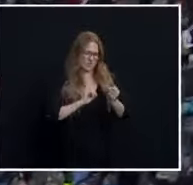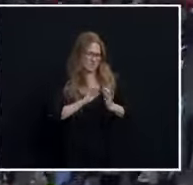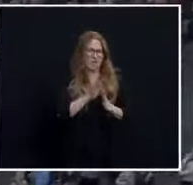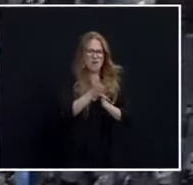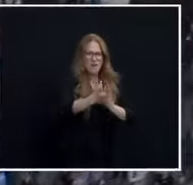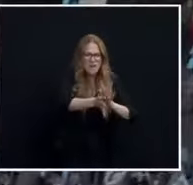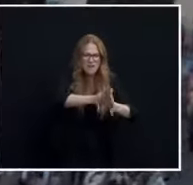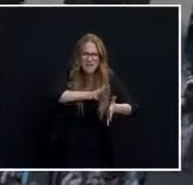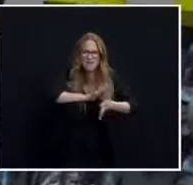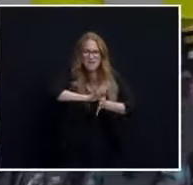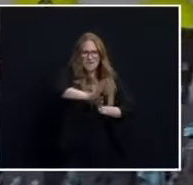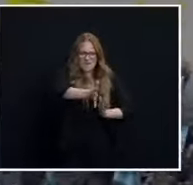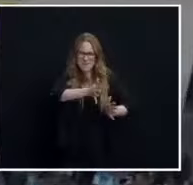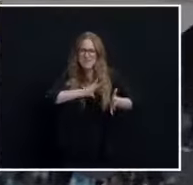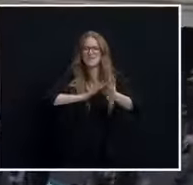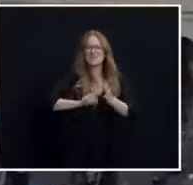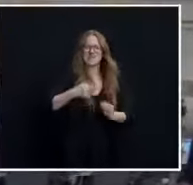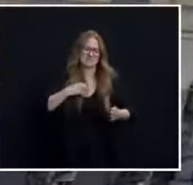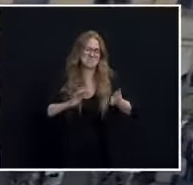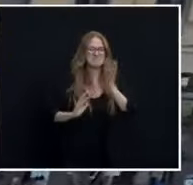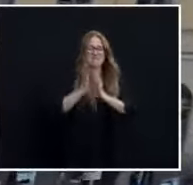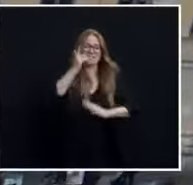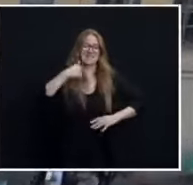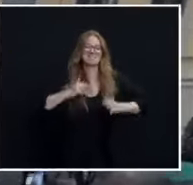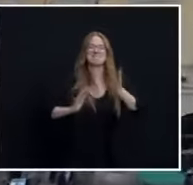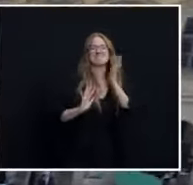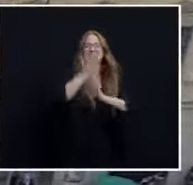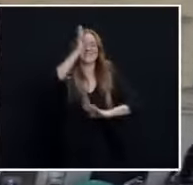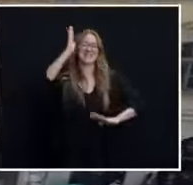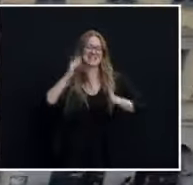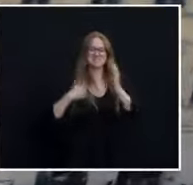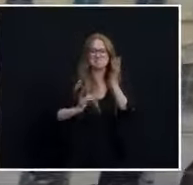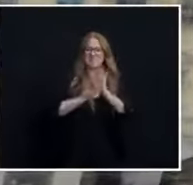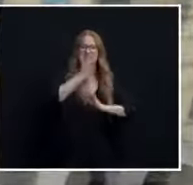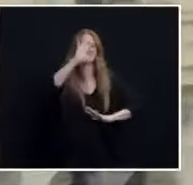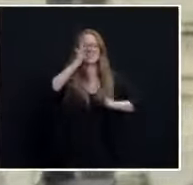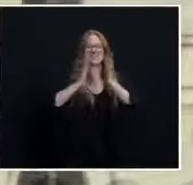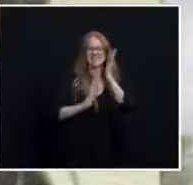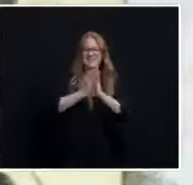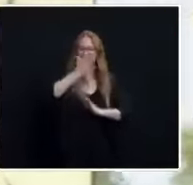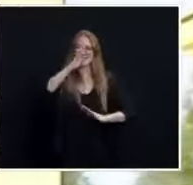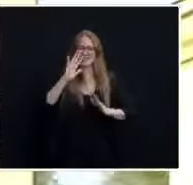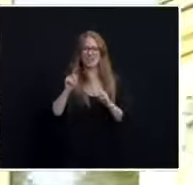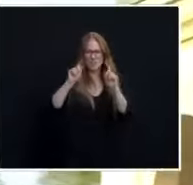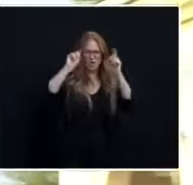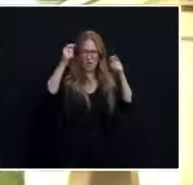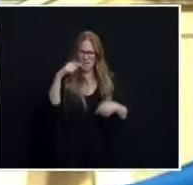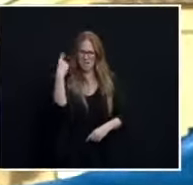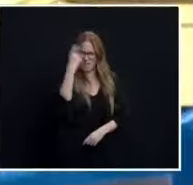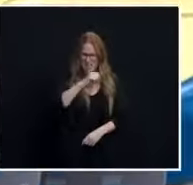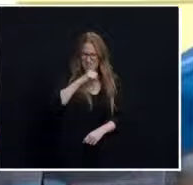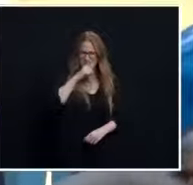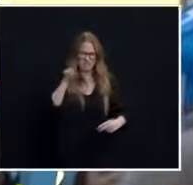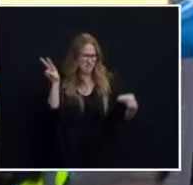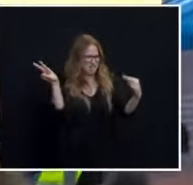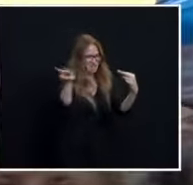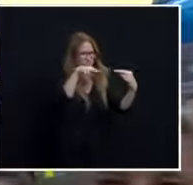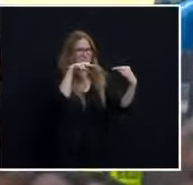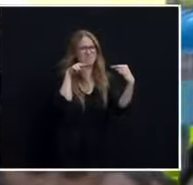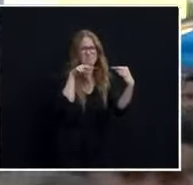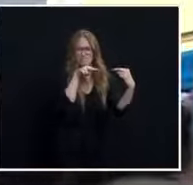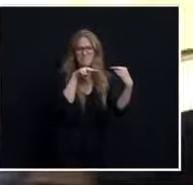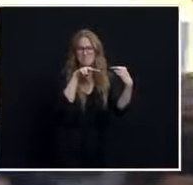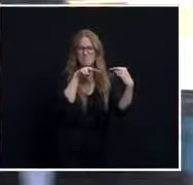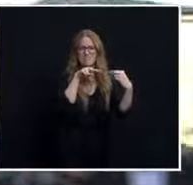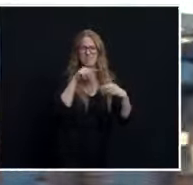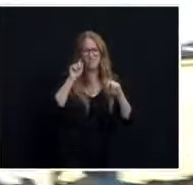Herz aus Feuerrot. Und ich brenn, und ich brenn, und ich brenn, und ich brenn, und ich brenn. Ich schau am Teufel mitten rein, so schier's Gesicht.